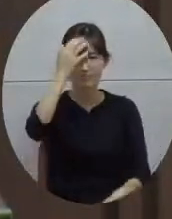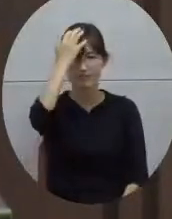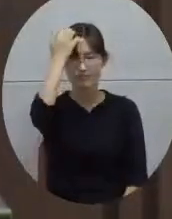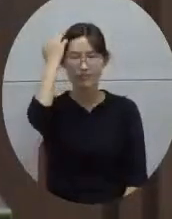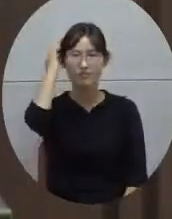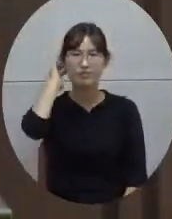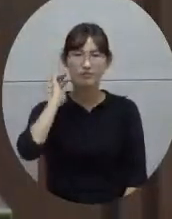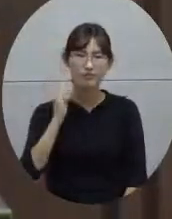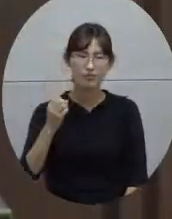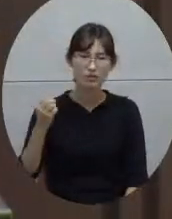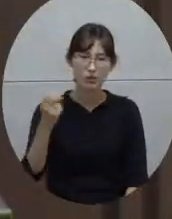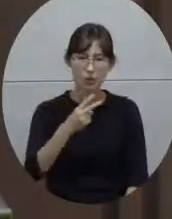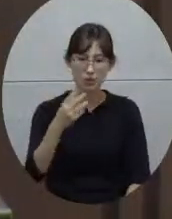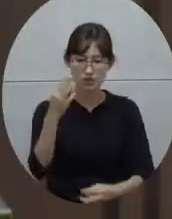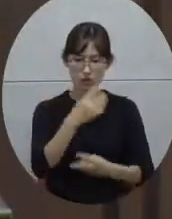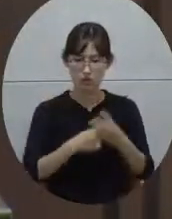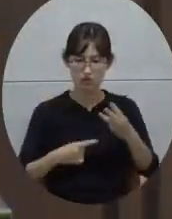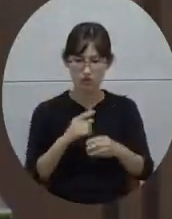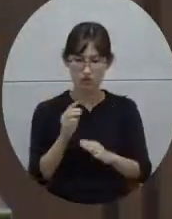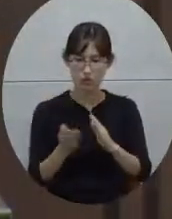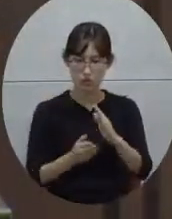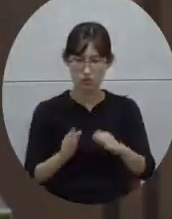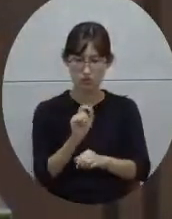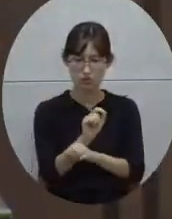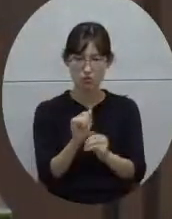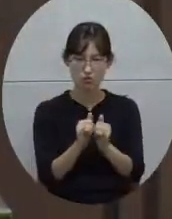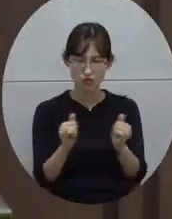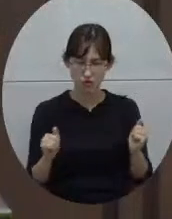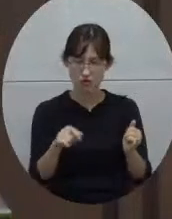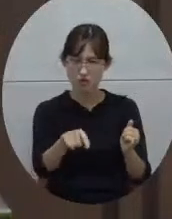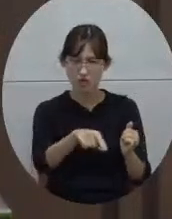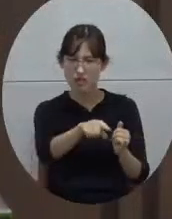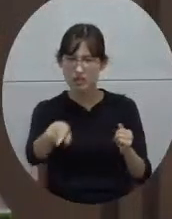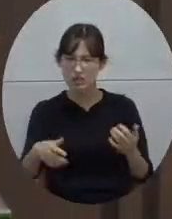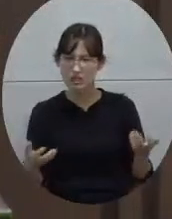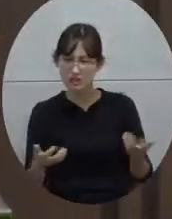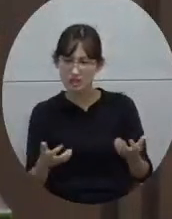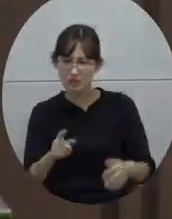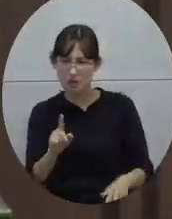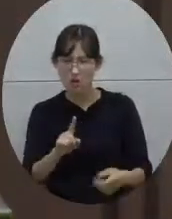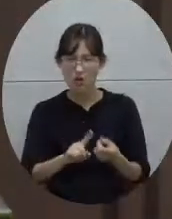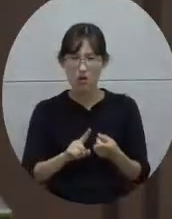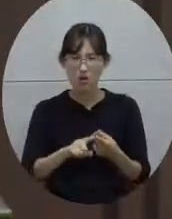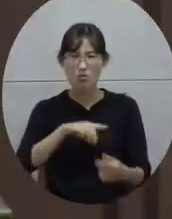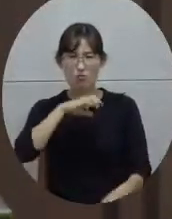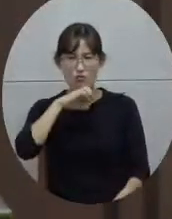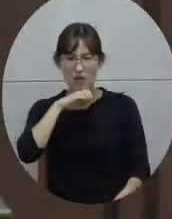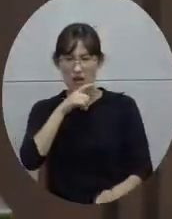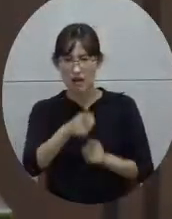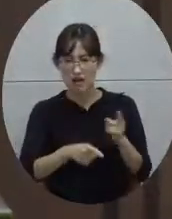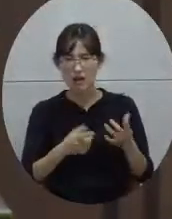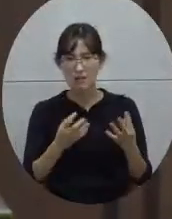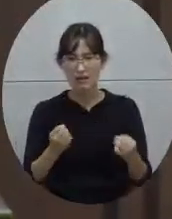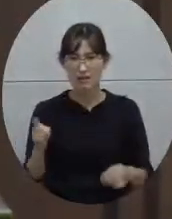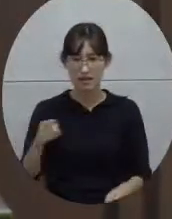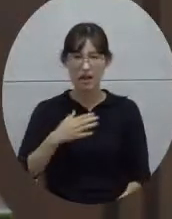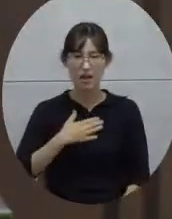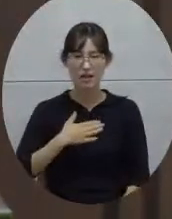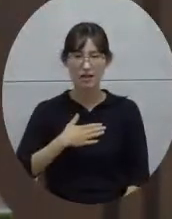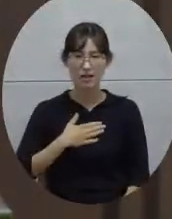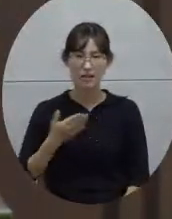아울러 우리 청주시 공무원에 대한 시민 여러분의 불만의 목소리도 잘 알고 있습니다. 하지만 제가